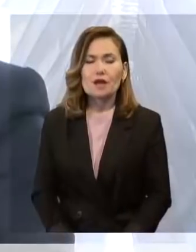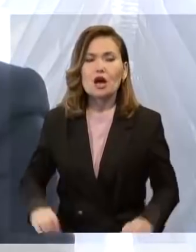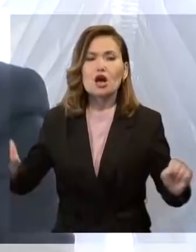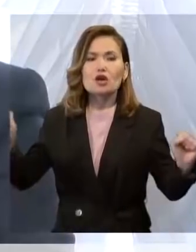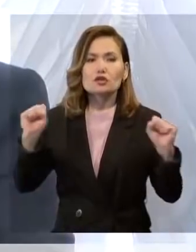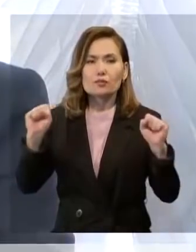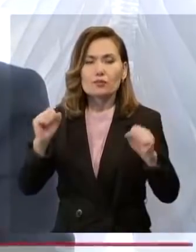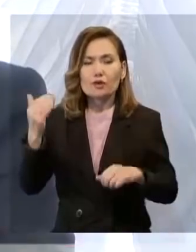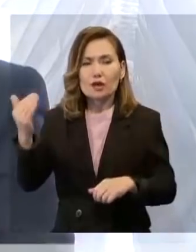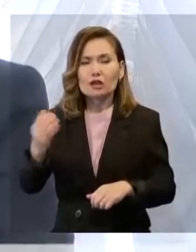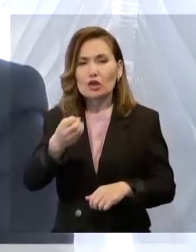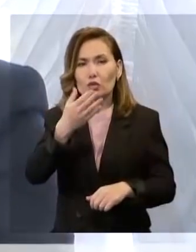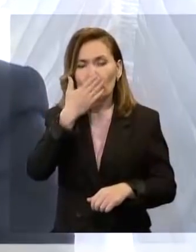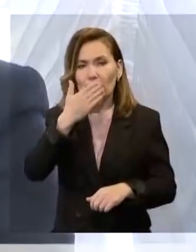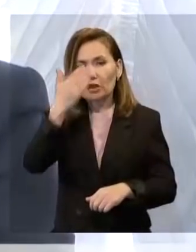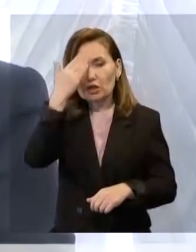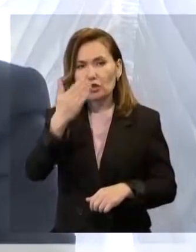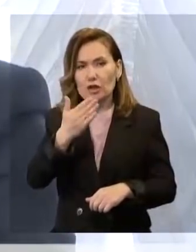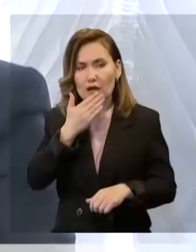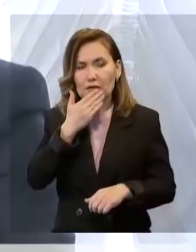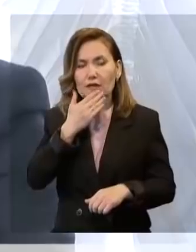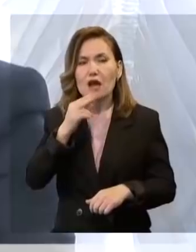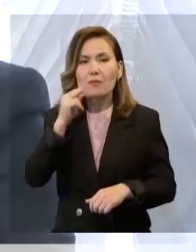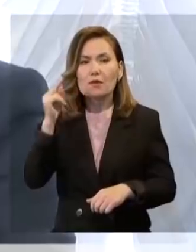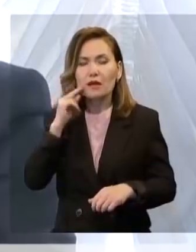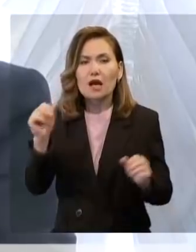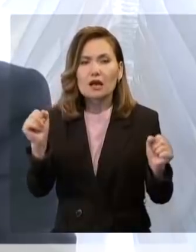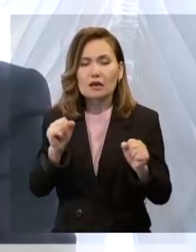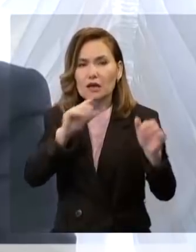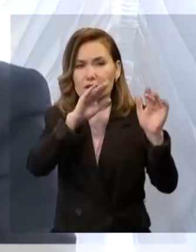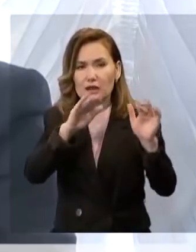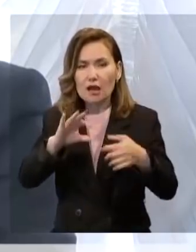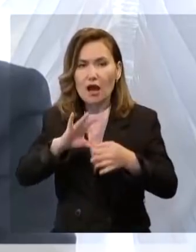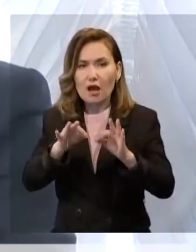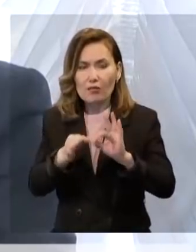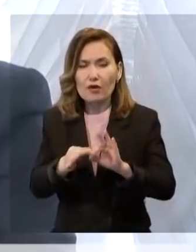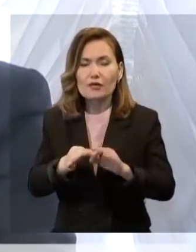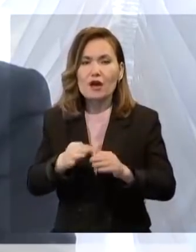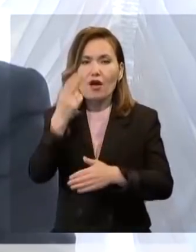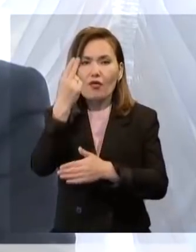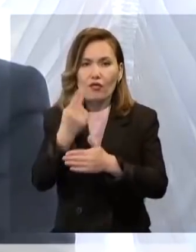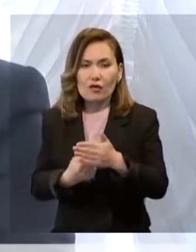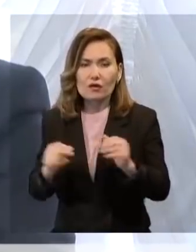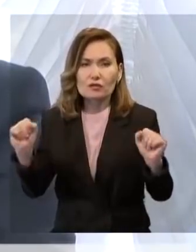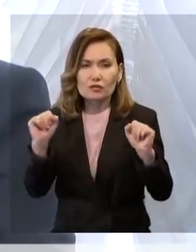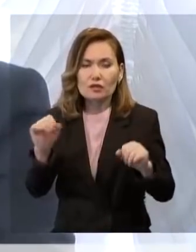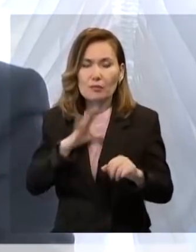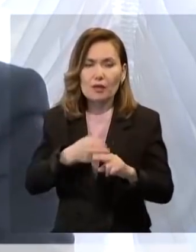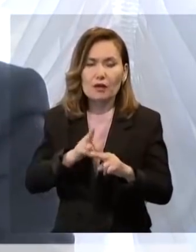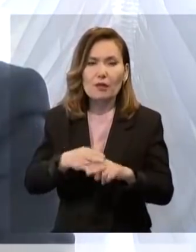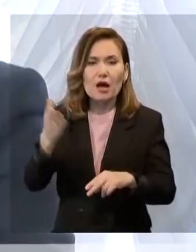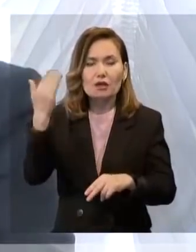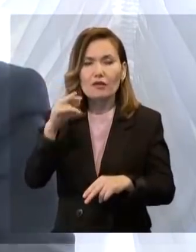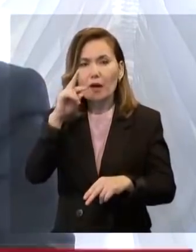Спортшыларымыздың Токиодағы жазғы, Бейжіндегі қысқы олимпиада ойындарындағы сәтсіздіктерден талдай келе, бұрын